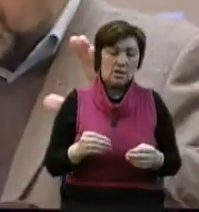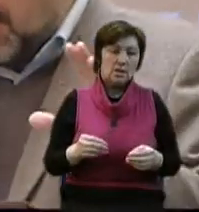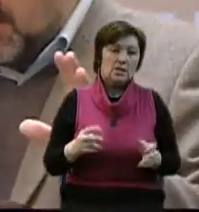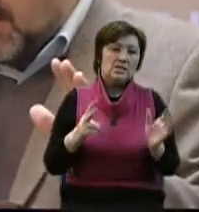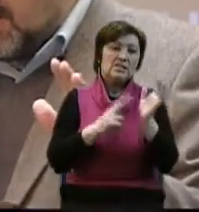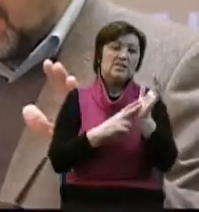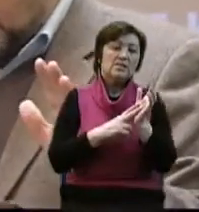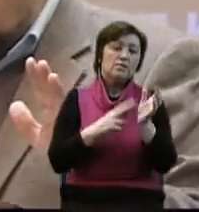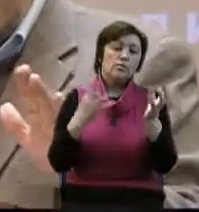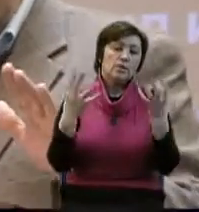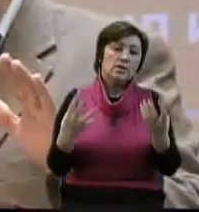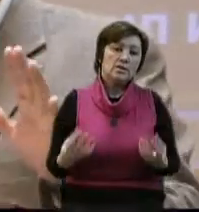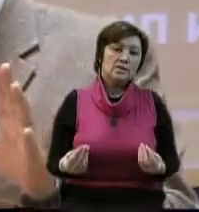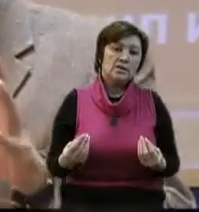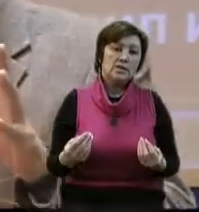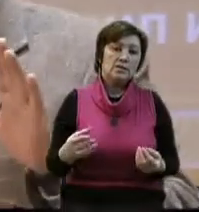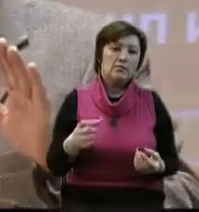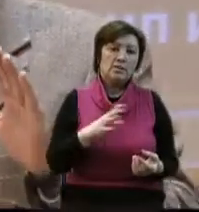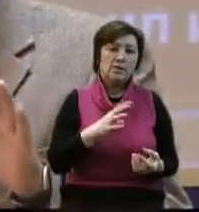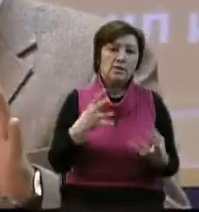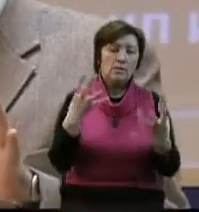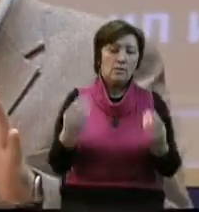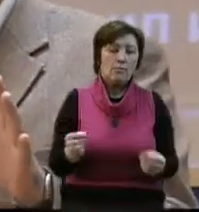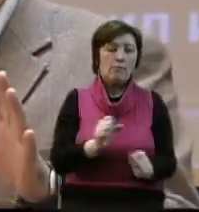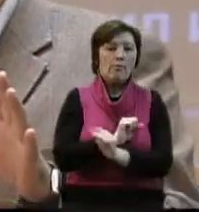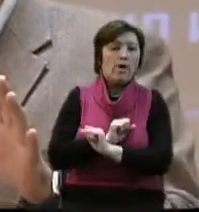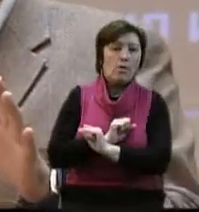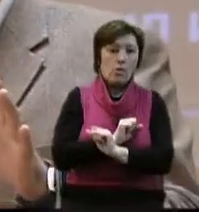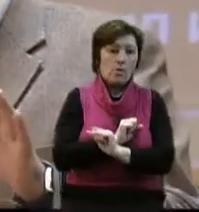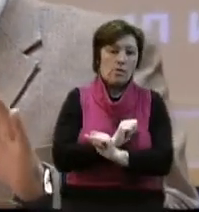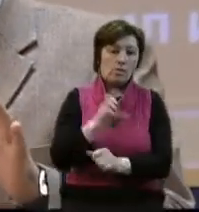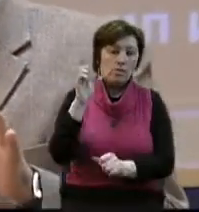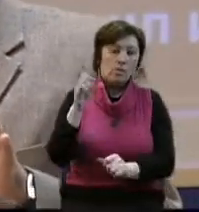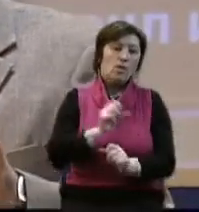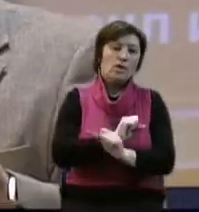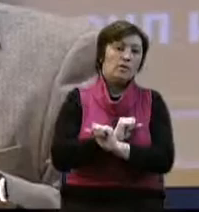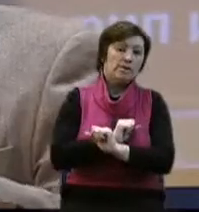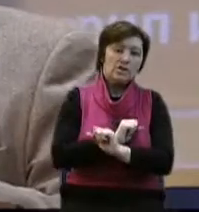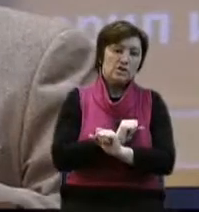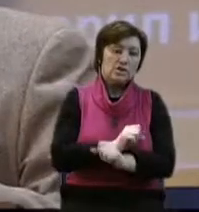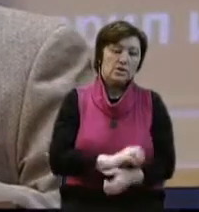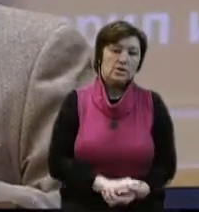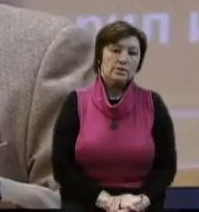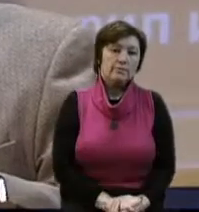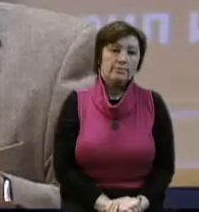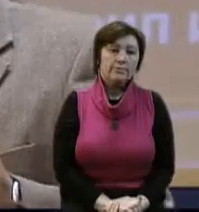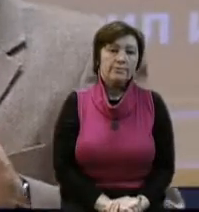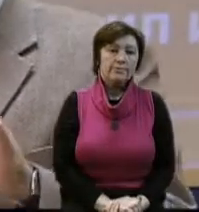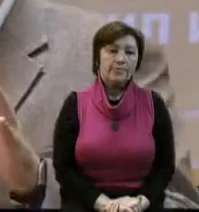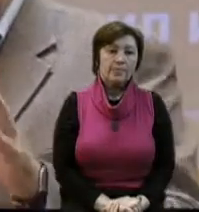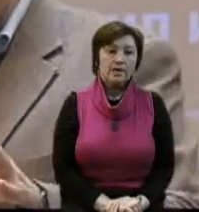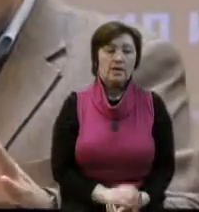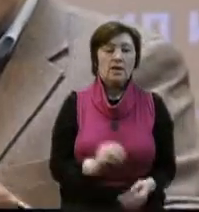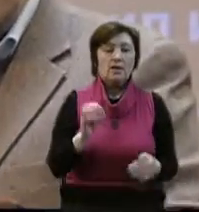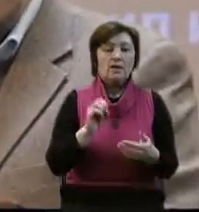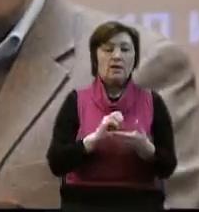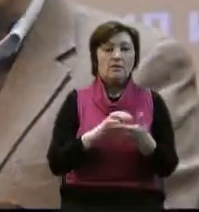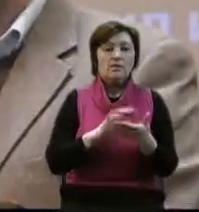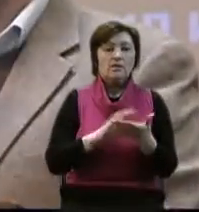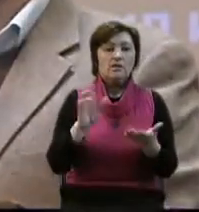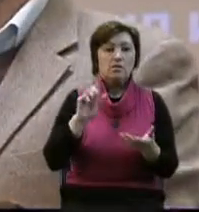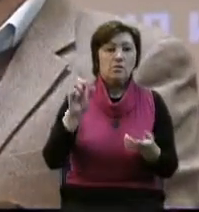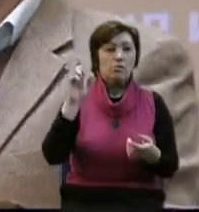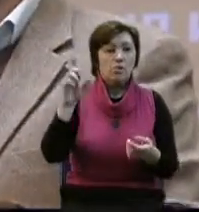седьмой день, это был днем покоя, Бог почил. И написано, что Он освятил